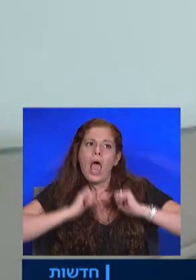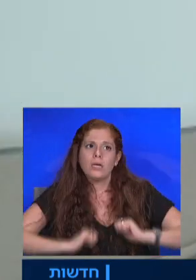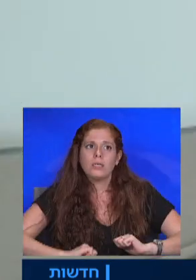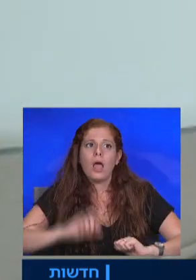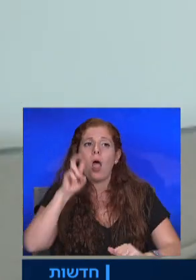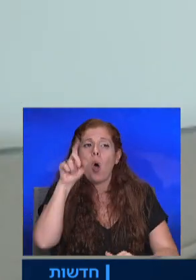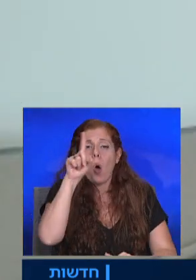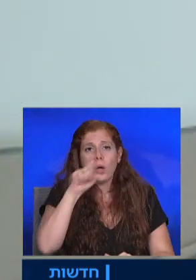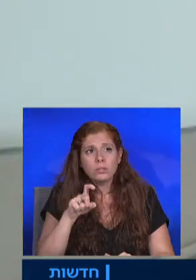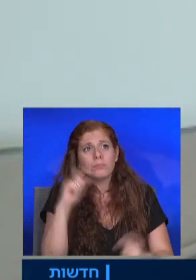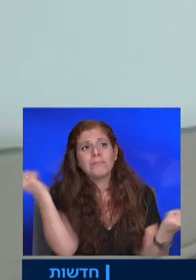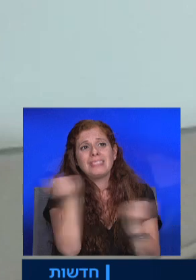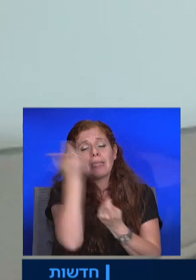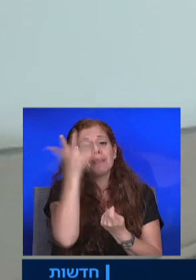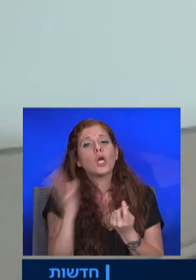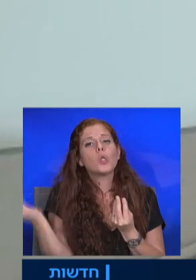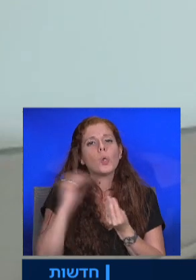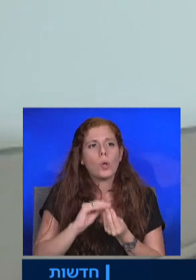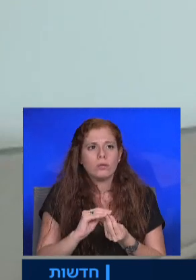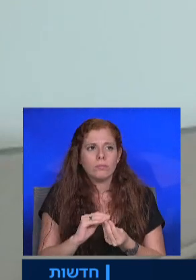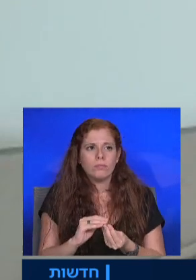נוסף. הכעס הגדול